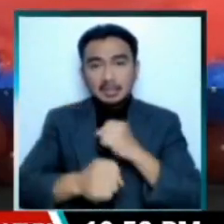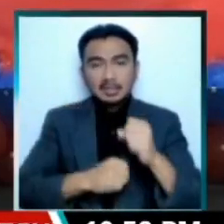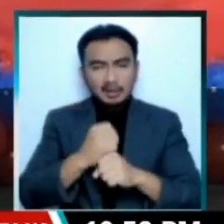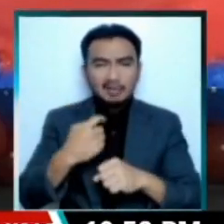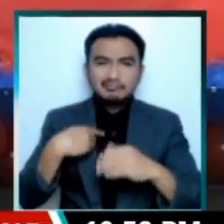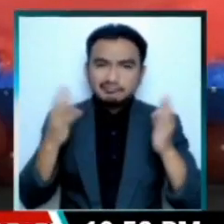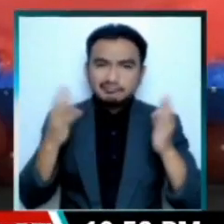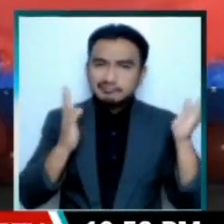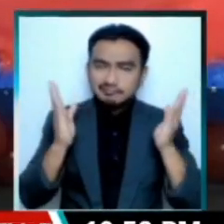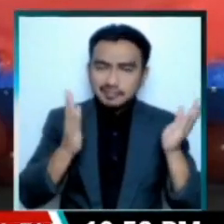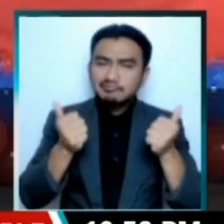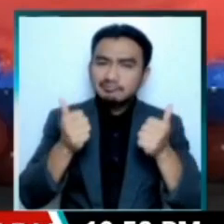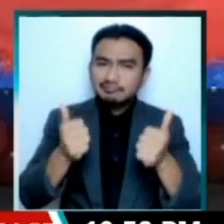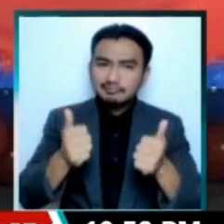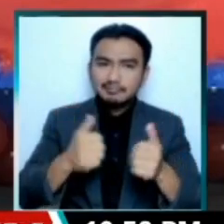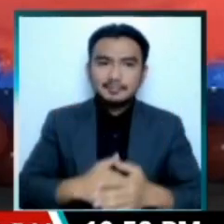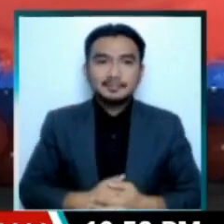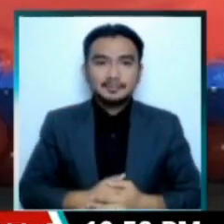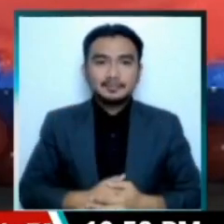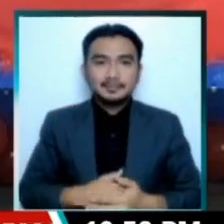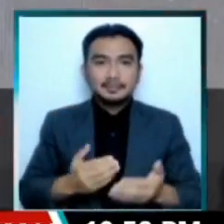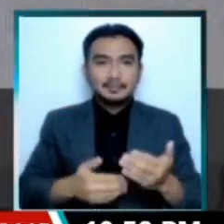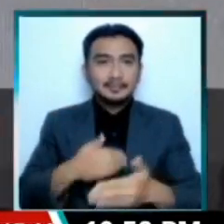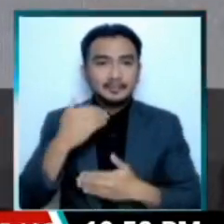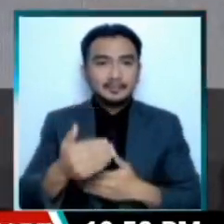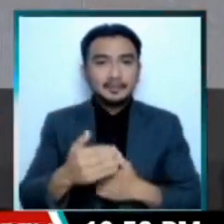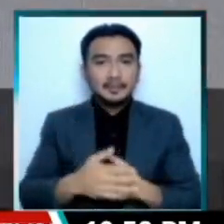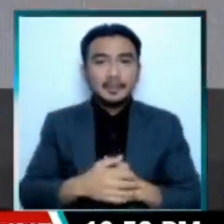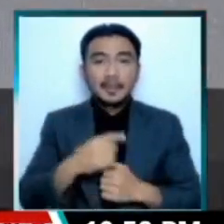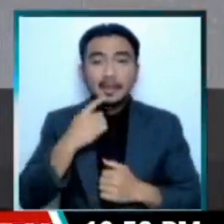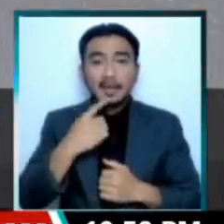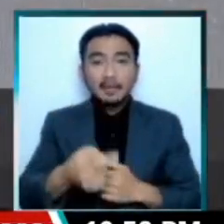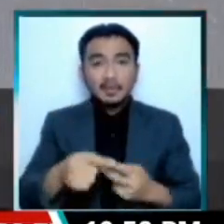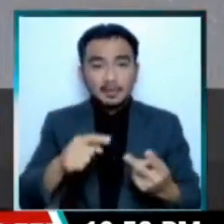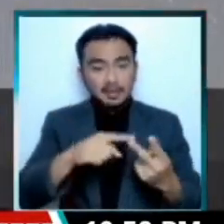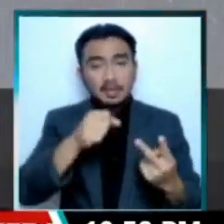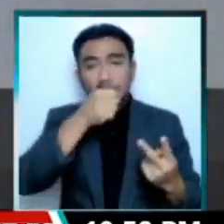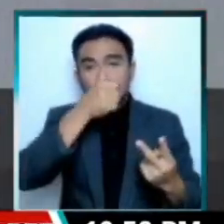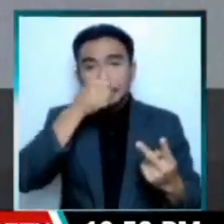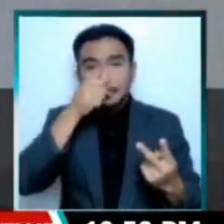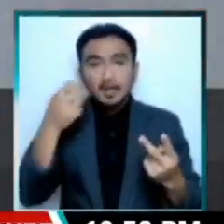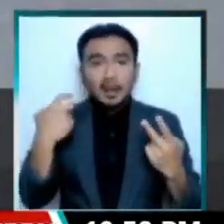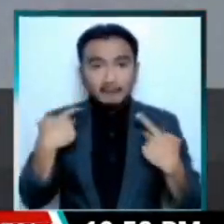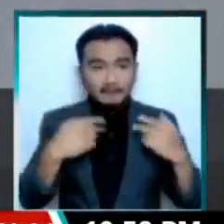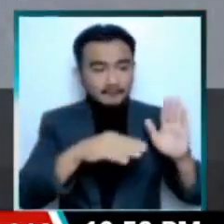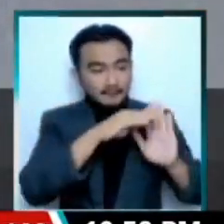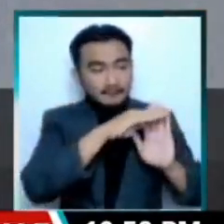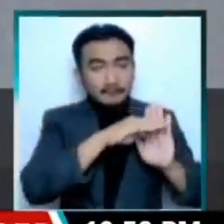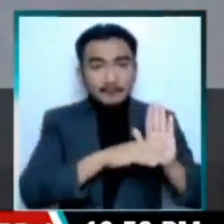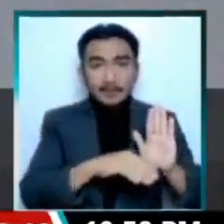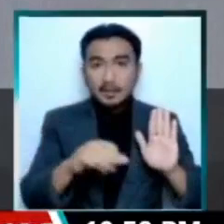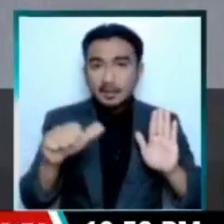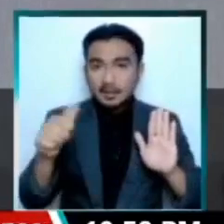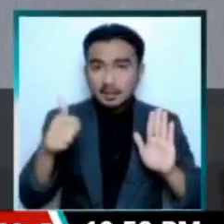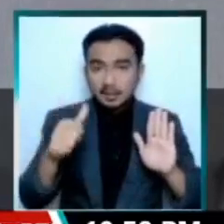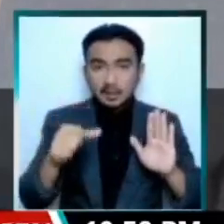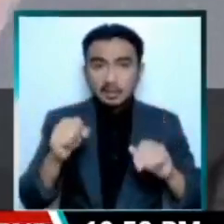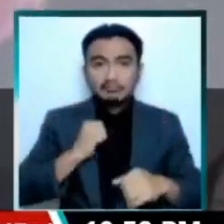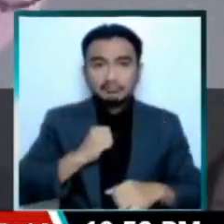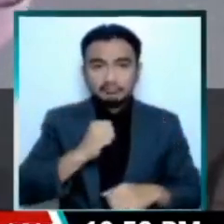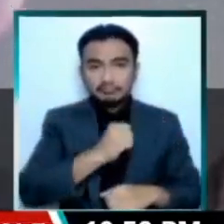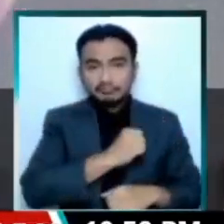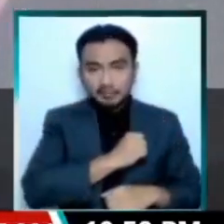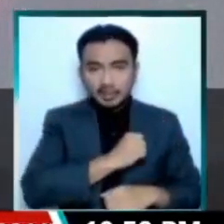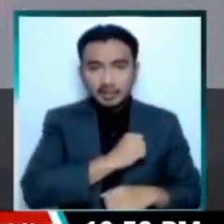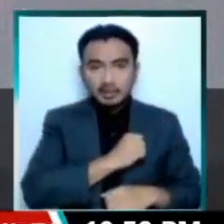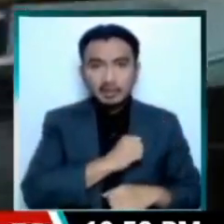sa senatorial slate nila, sinabi ni Soto na meron na sila ngayong listahan ng 10 senatoriables. Pero tumanggi muna siyang